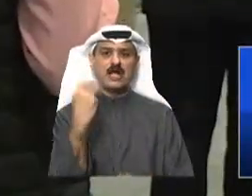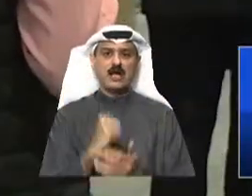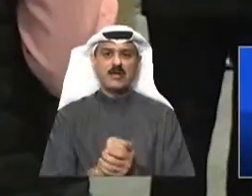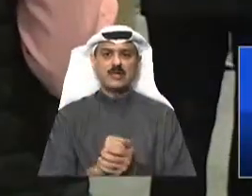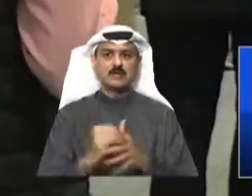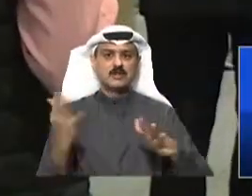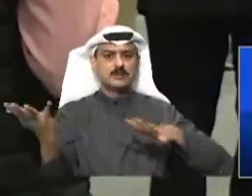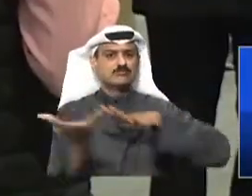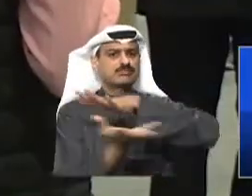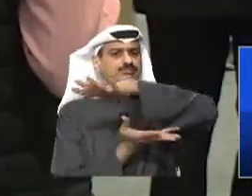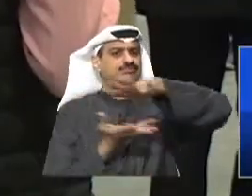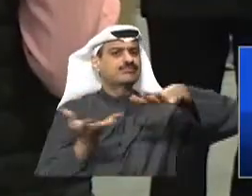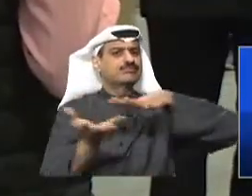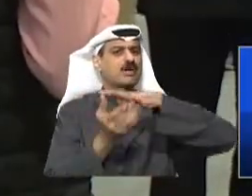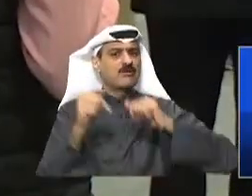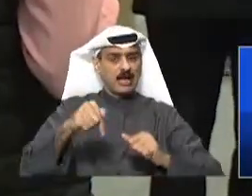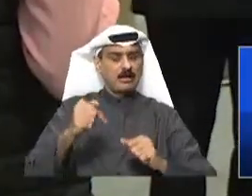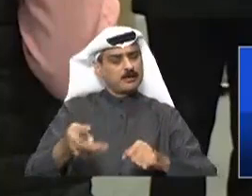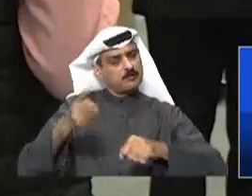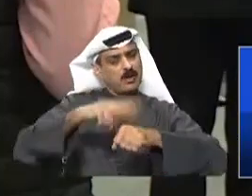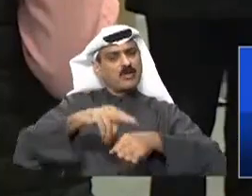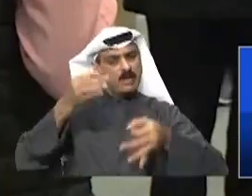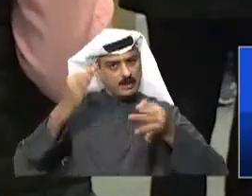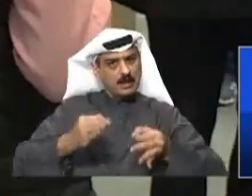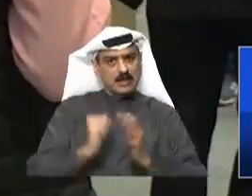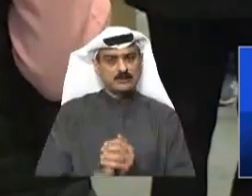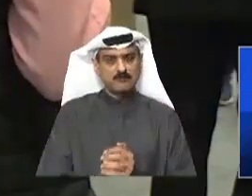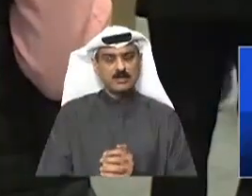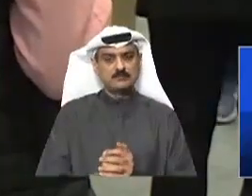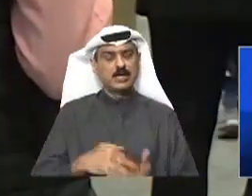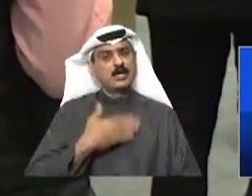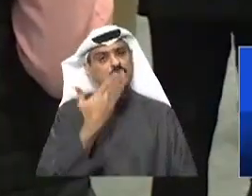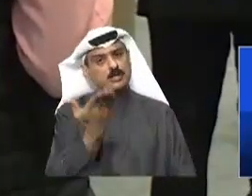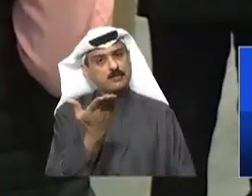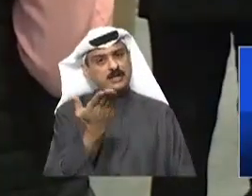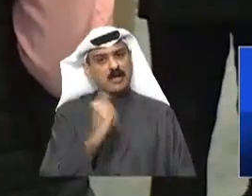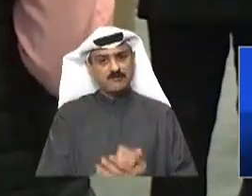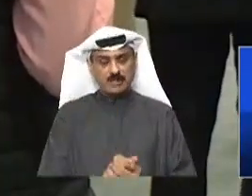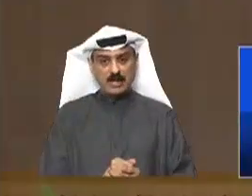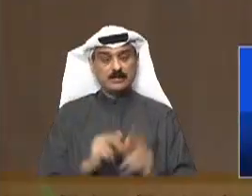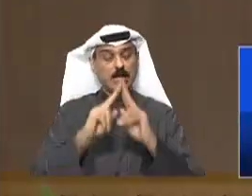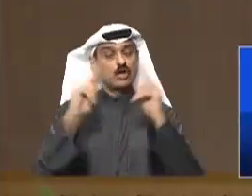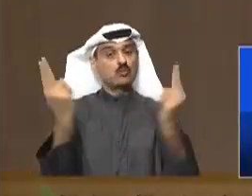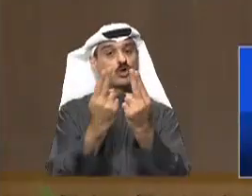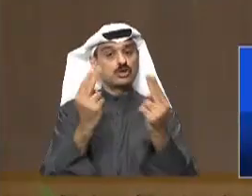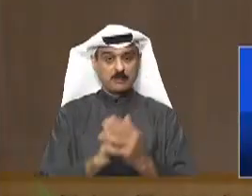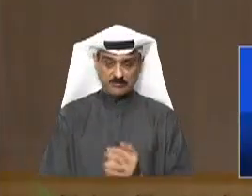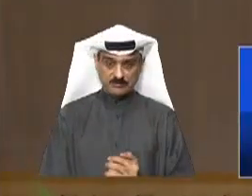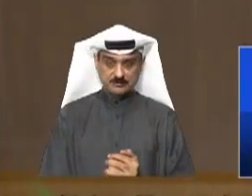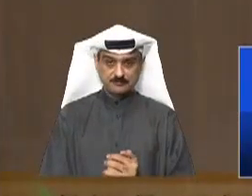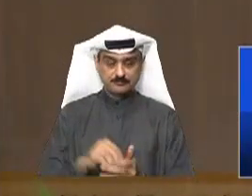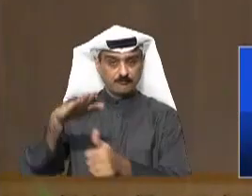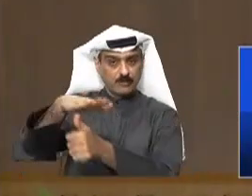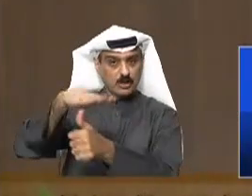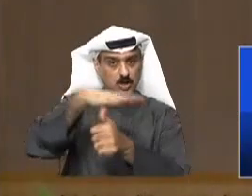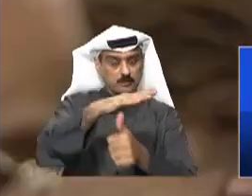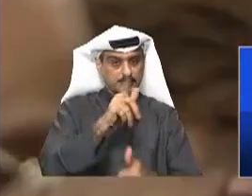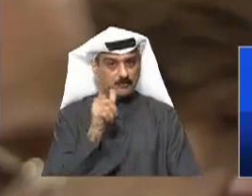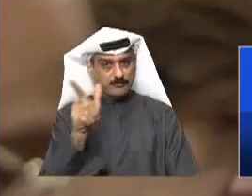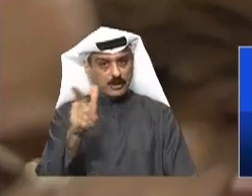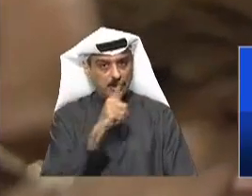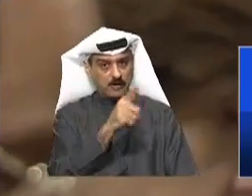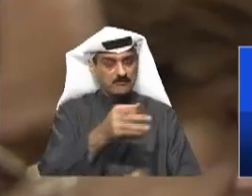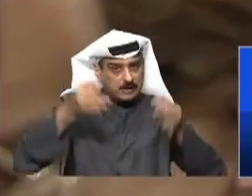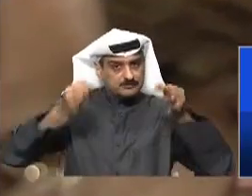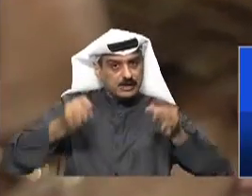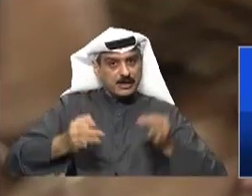بما يجري في العراق، هناك أمل كبير حول هذا المؤتمر. كلمات القادة المشاركين في المؤتمر